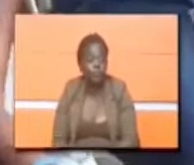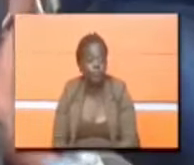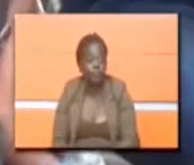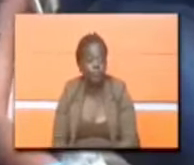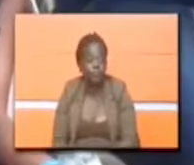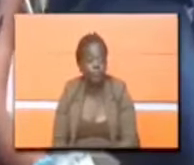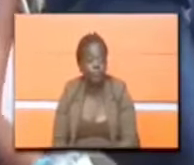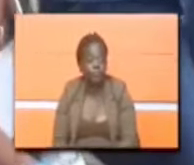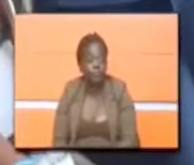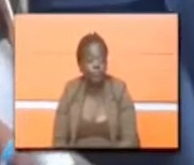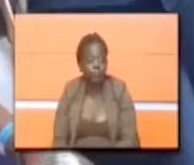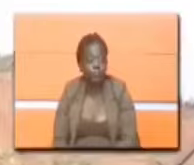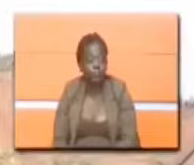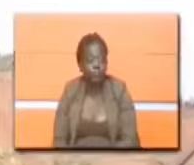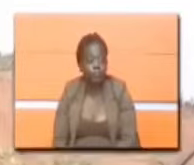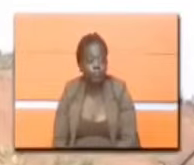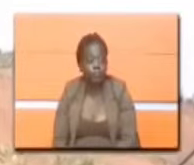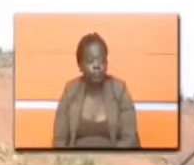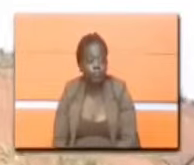TV.